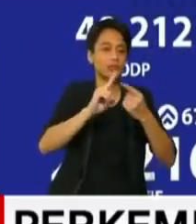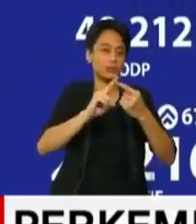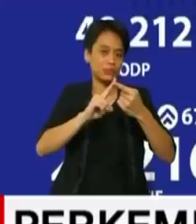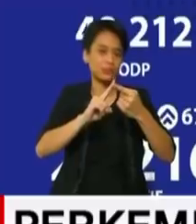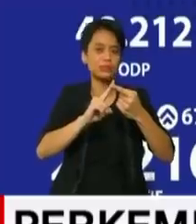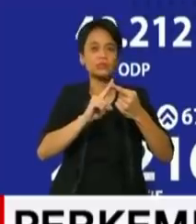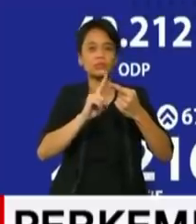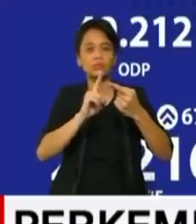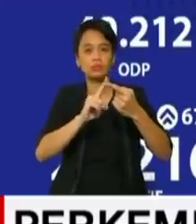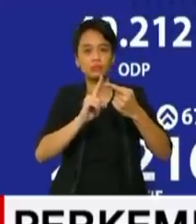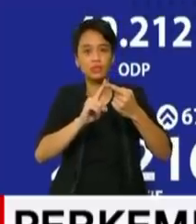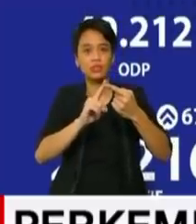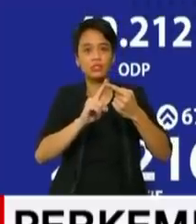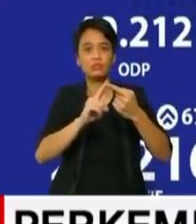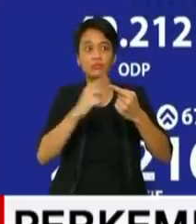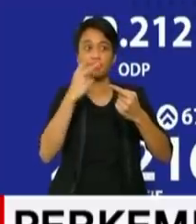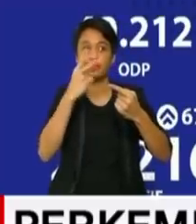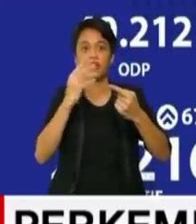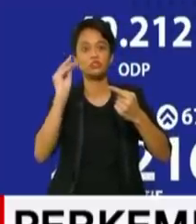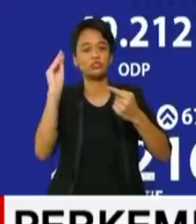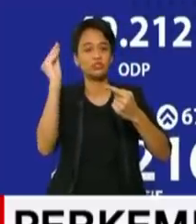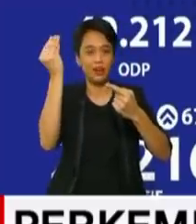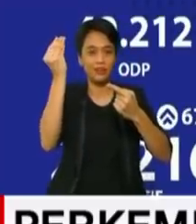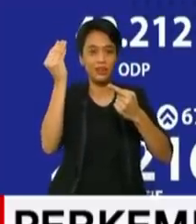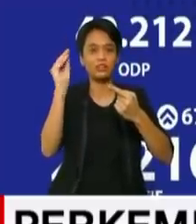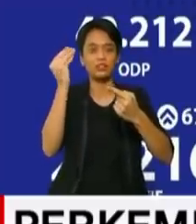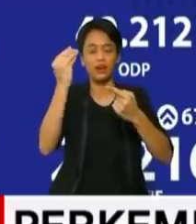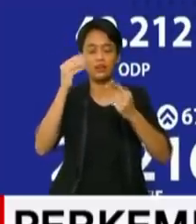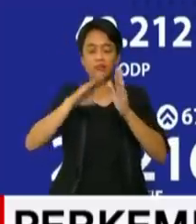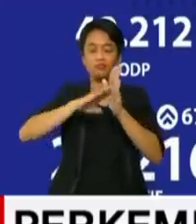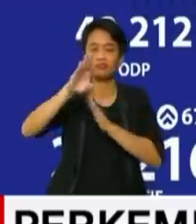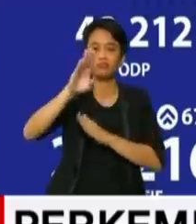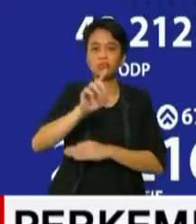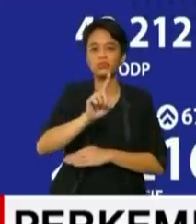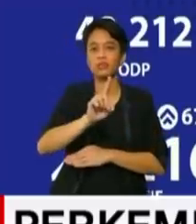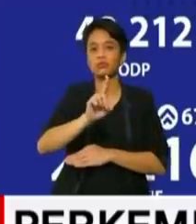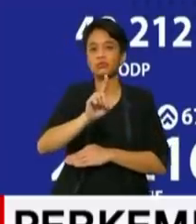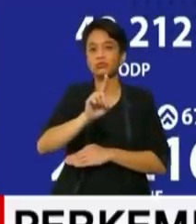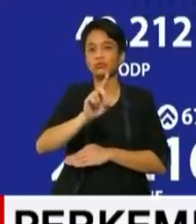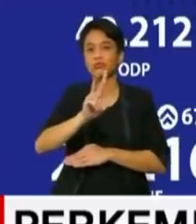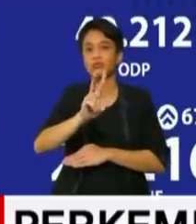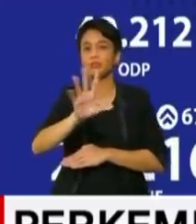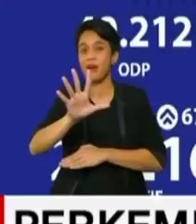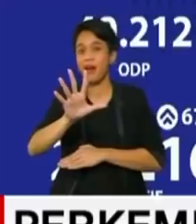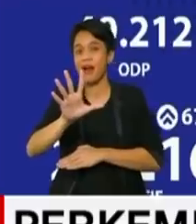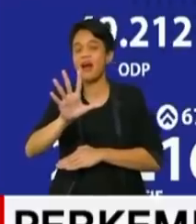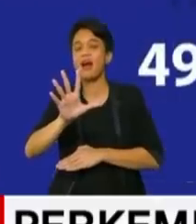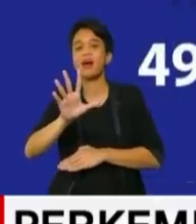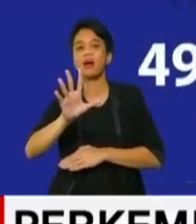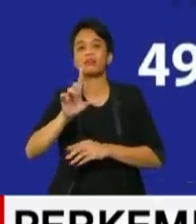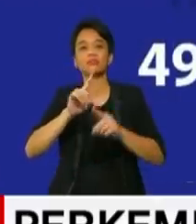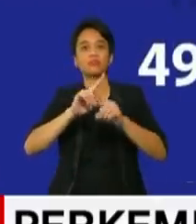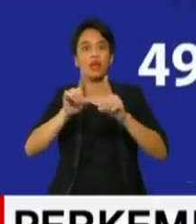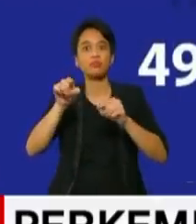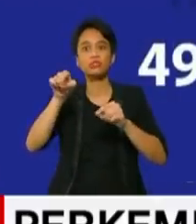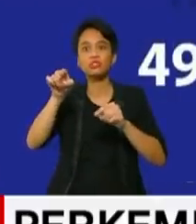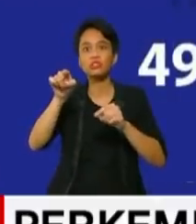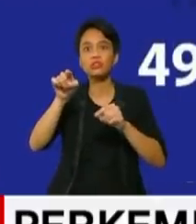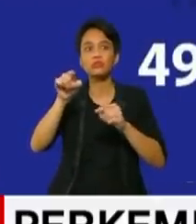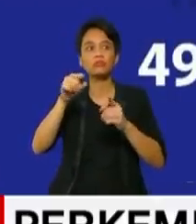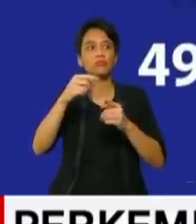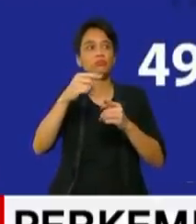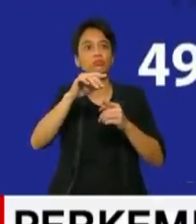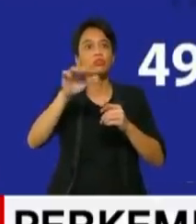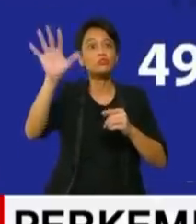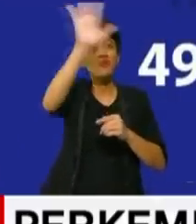adalah kita lihat DKI naik cukup tinggi 125 kasus, namun ini bukan seluruhnya